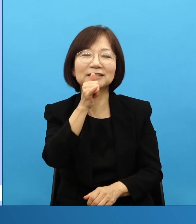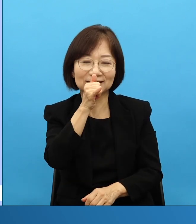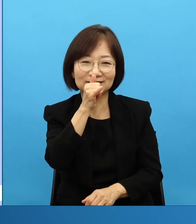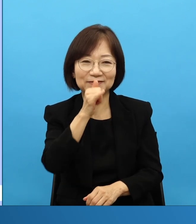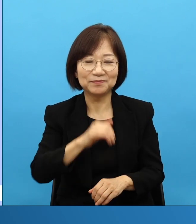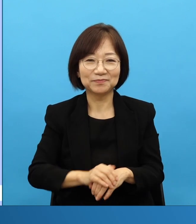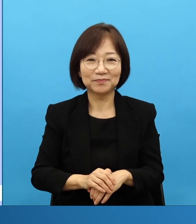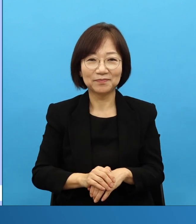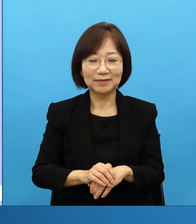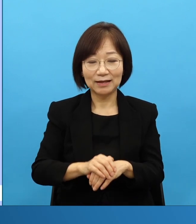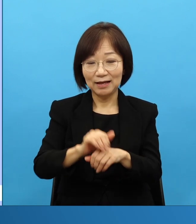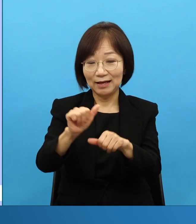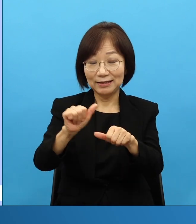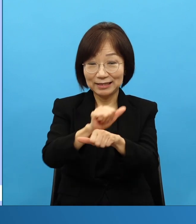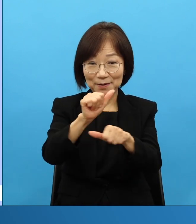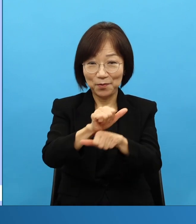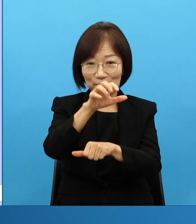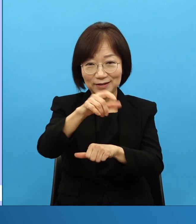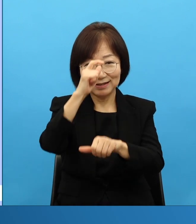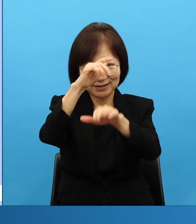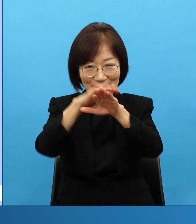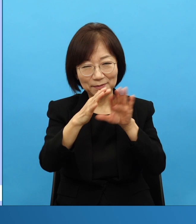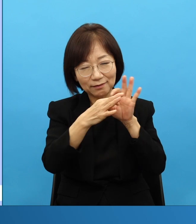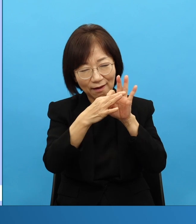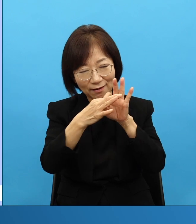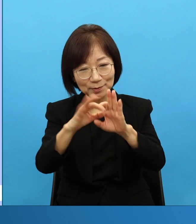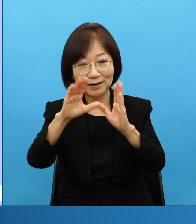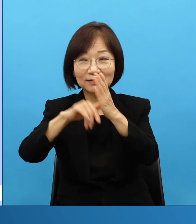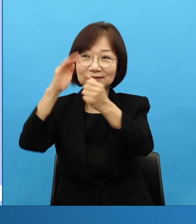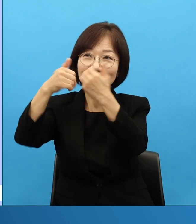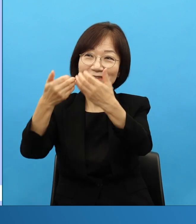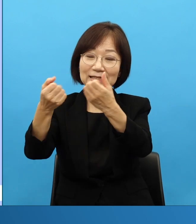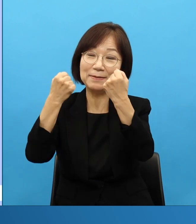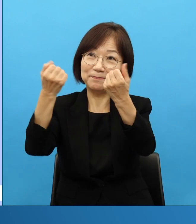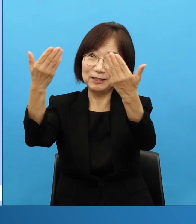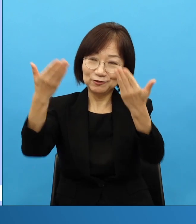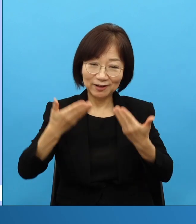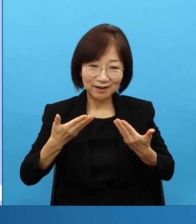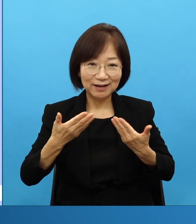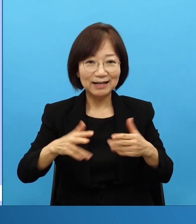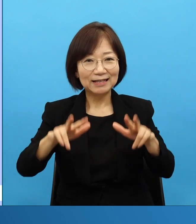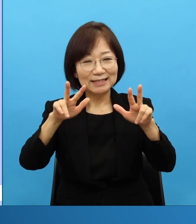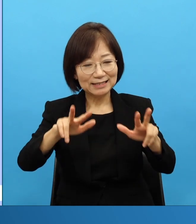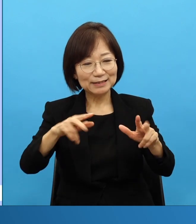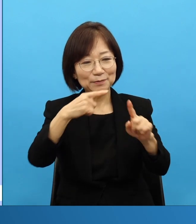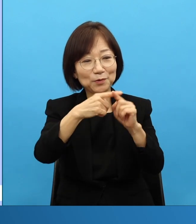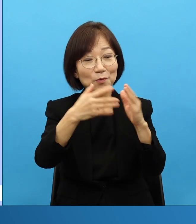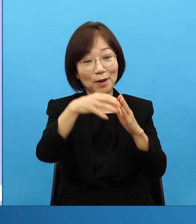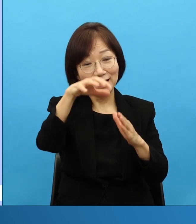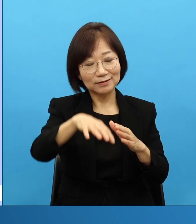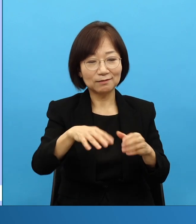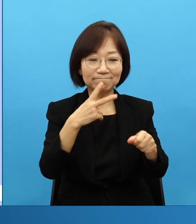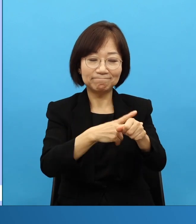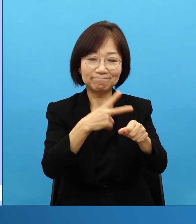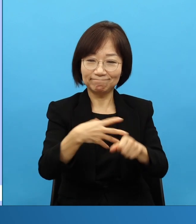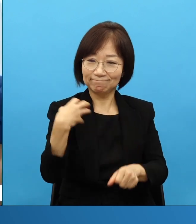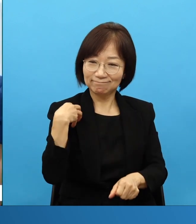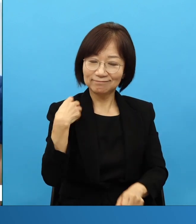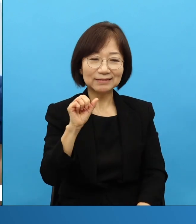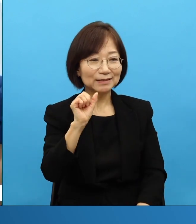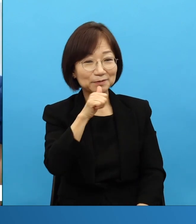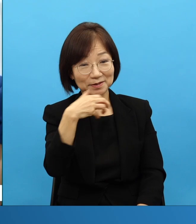싱가포르에서 예배를 지속하기만 했는데 하나님이 힘을 주셔서 지금은 교회에서 교사도 하고 통역도